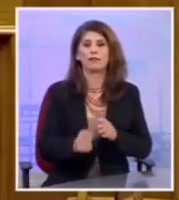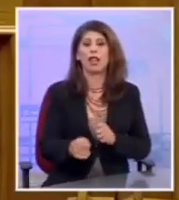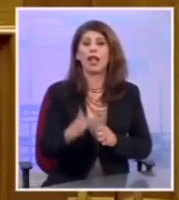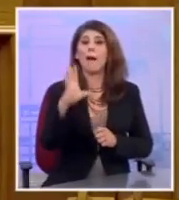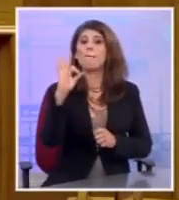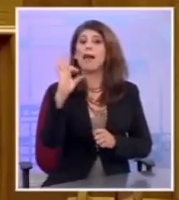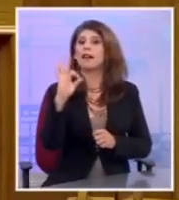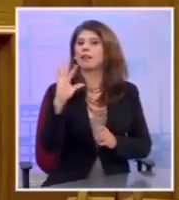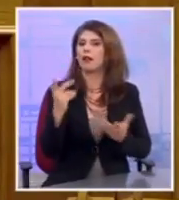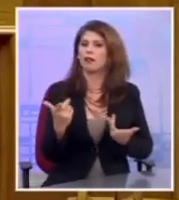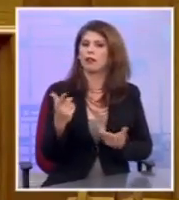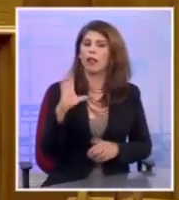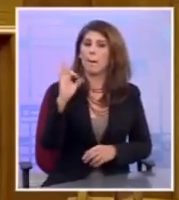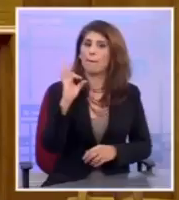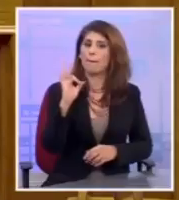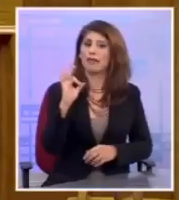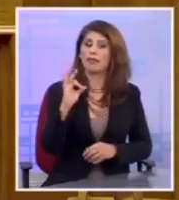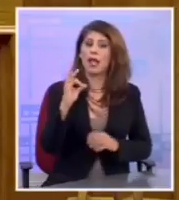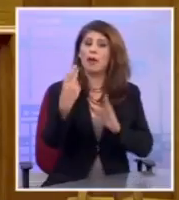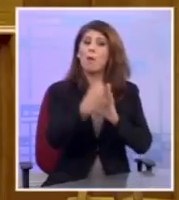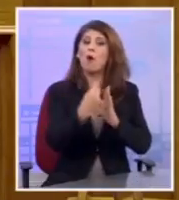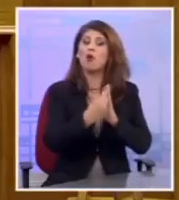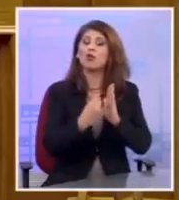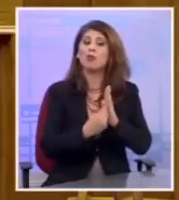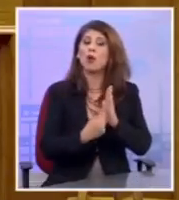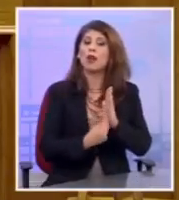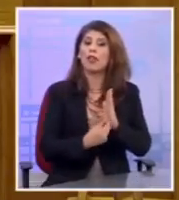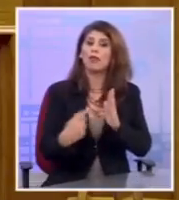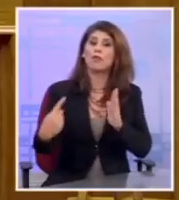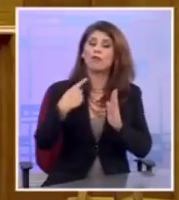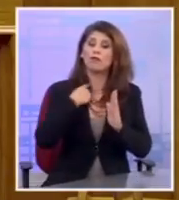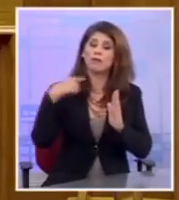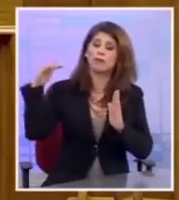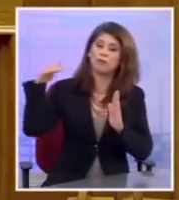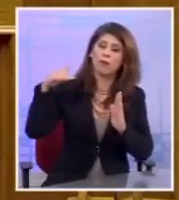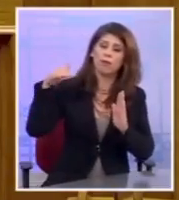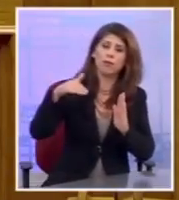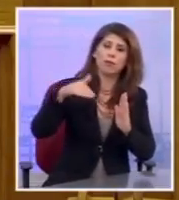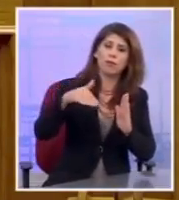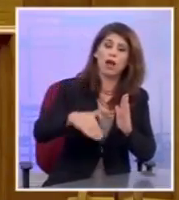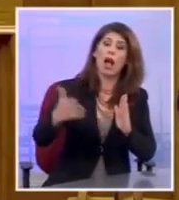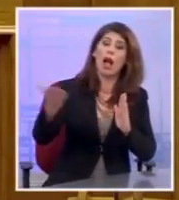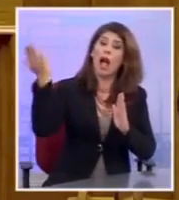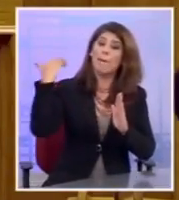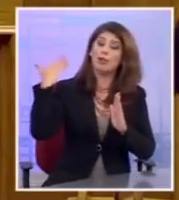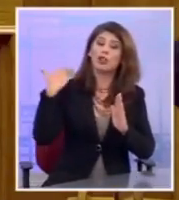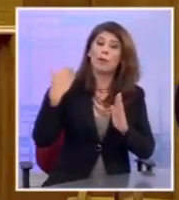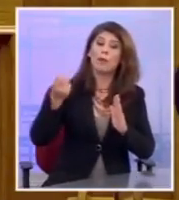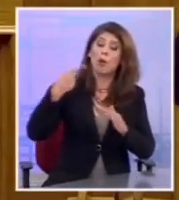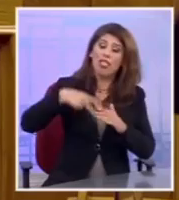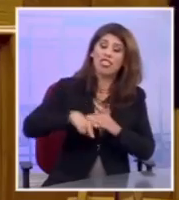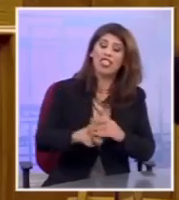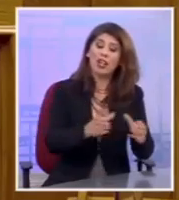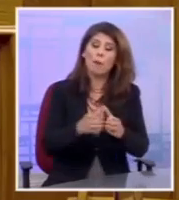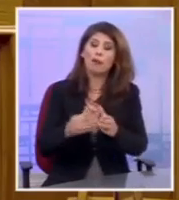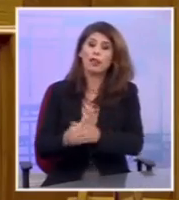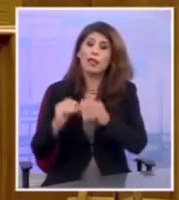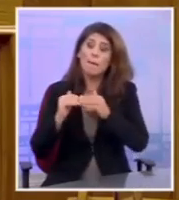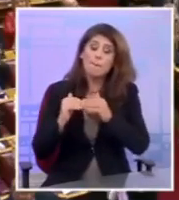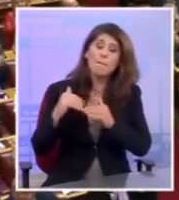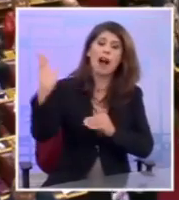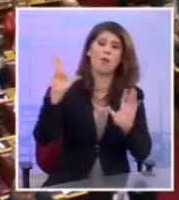50 γιατί είναι οι ποσοστιαίες μονάδες που έχετε χάσει από τότε που ο δικοματισμός έπαιρνε πάνω από